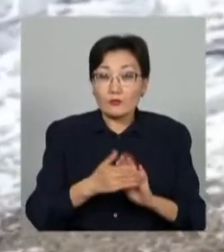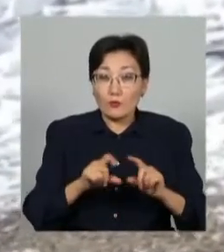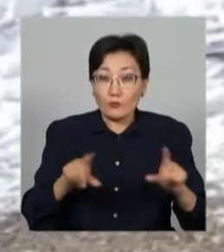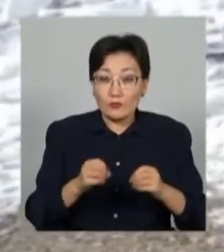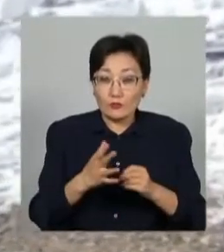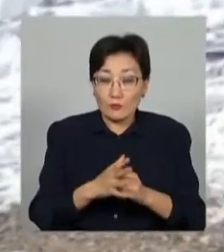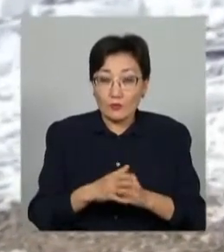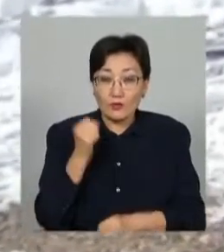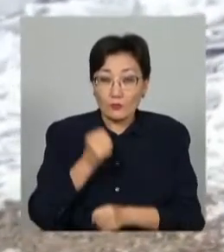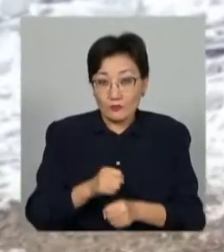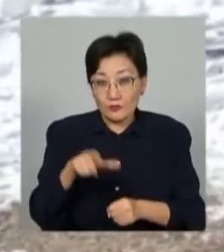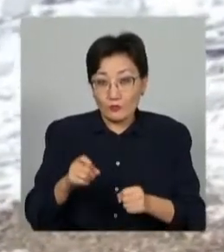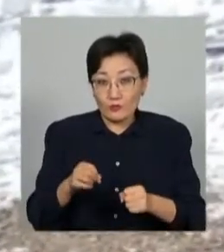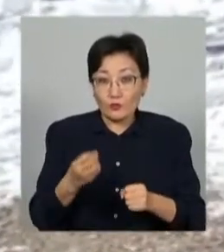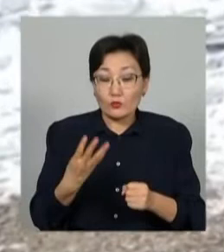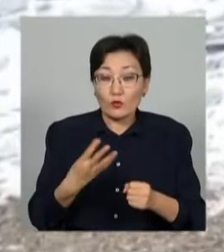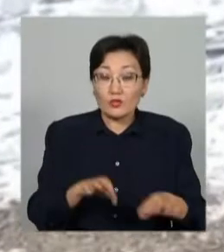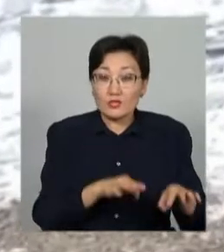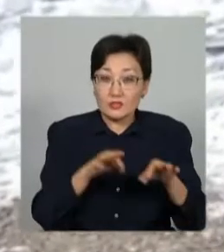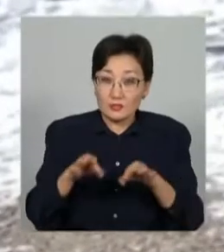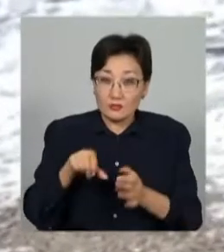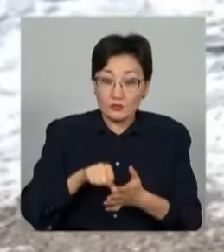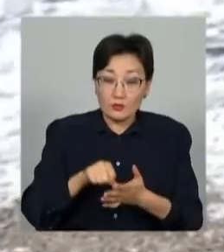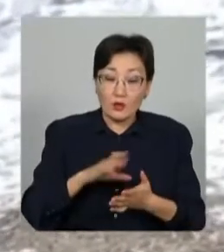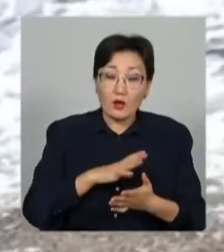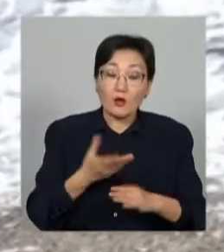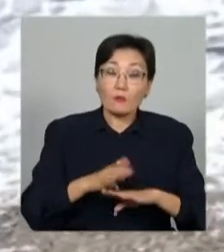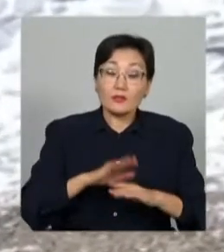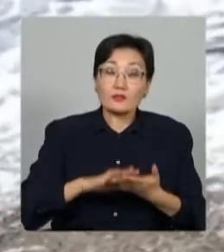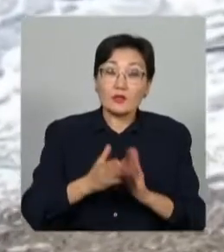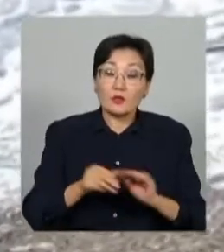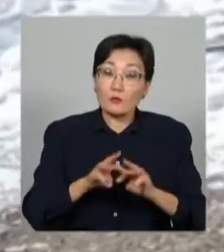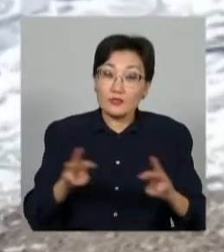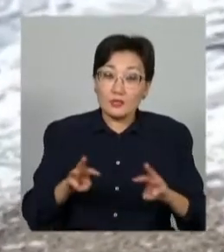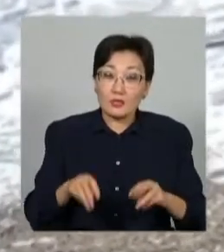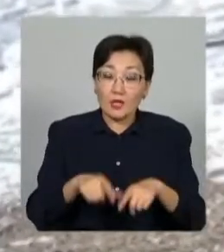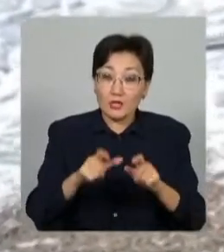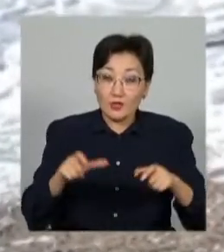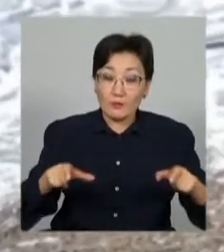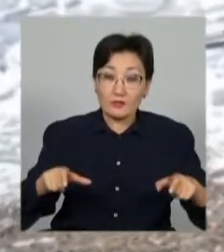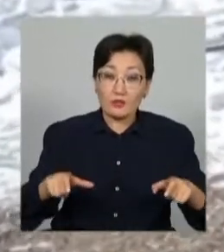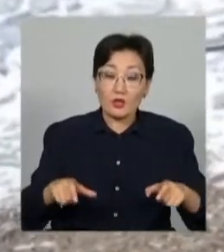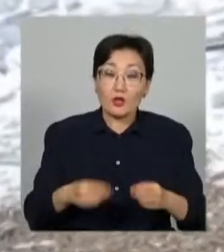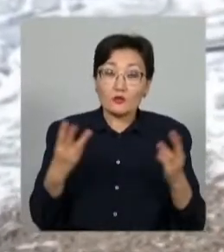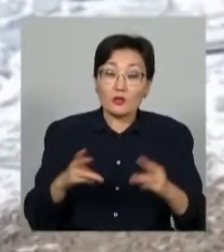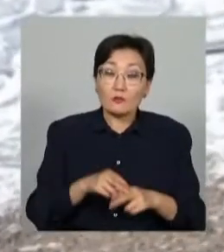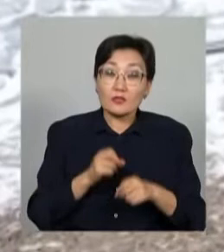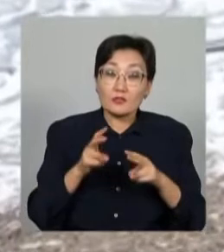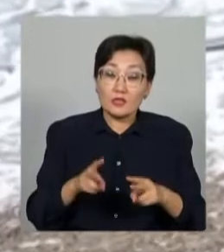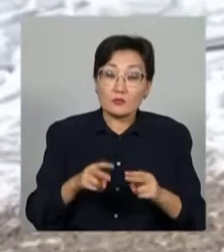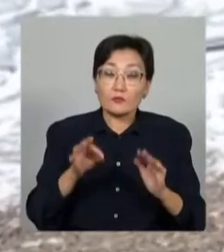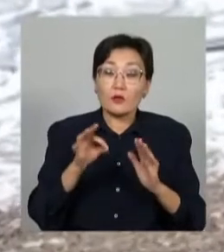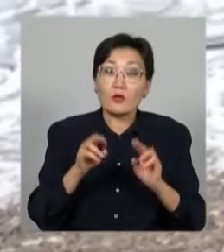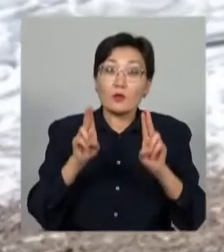өрт сөндірушісі мен 4 бірлік техникасы жұмылдырылды. Төтенше жағдайлар министрлігі азаматтарға өрт қауіпсіздік